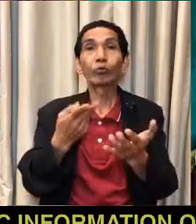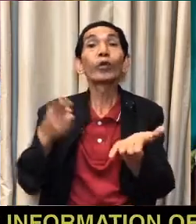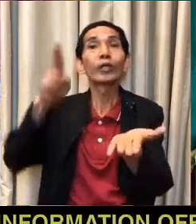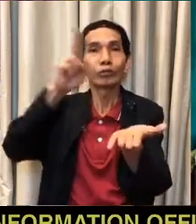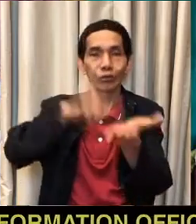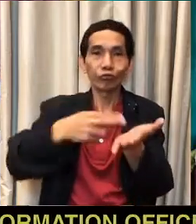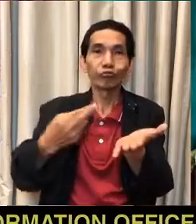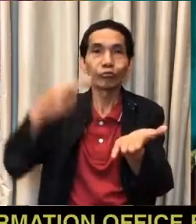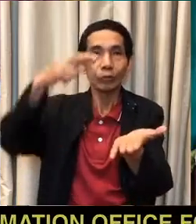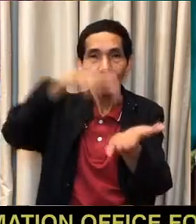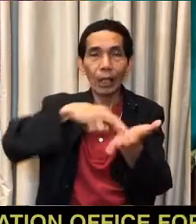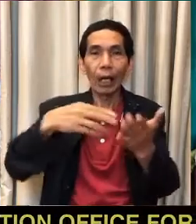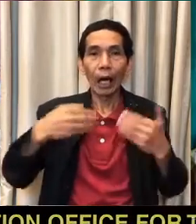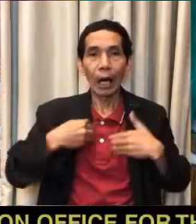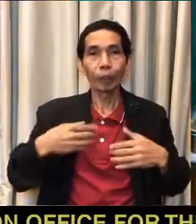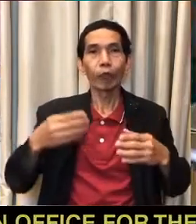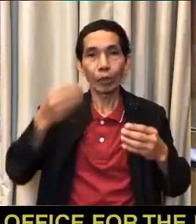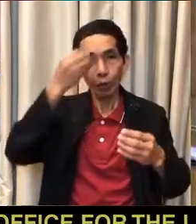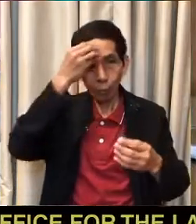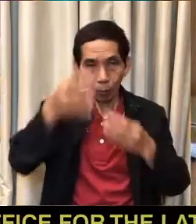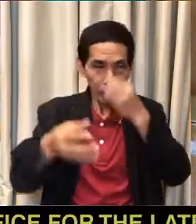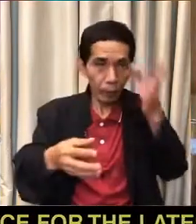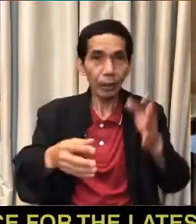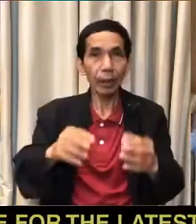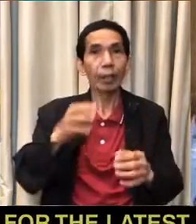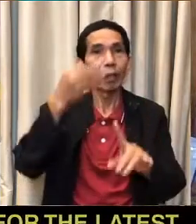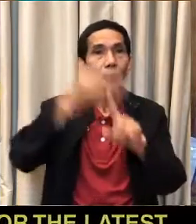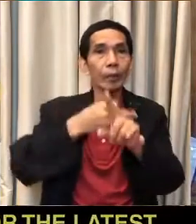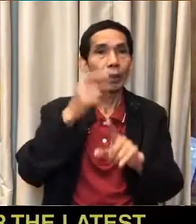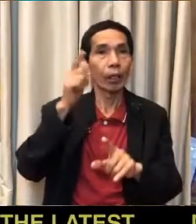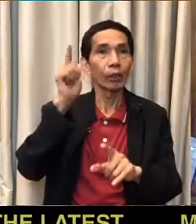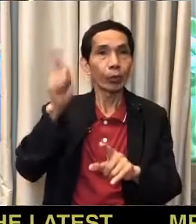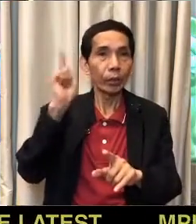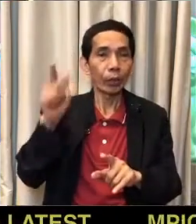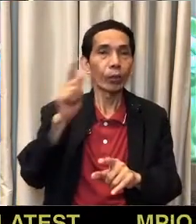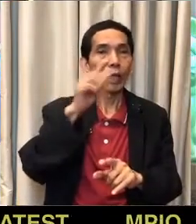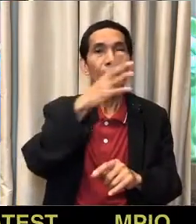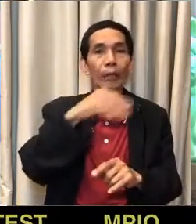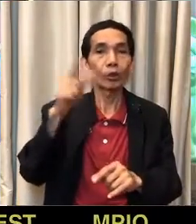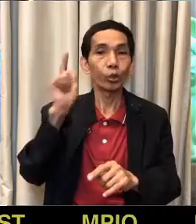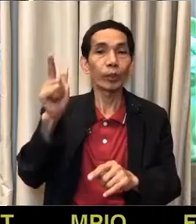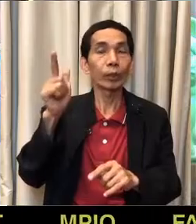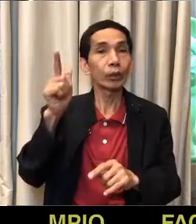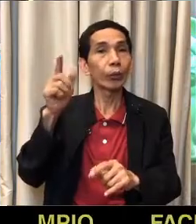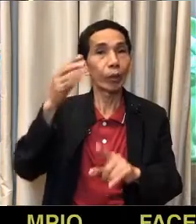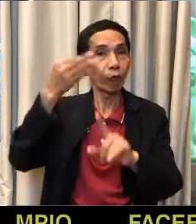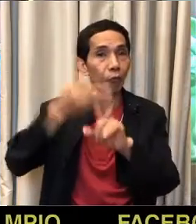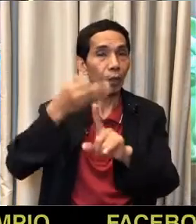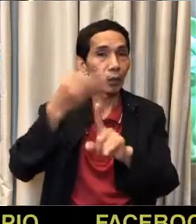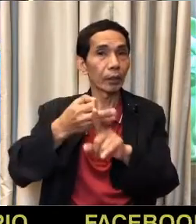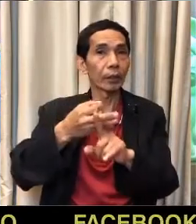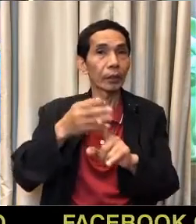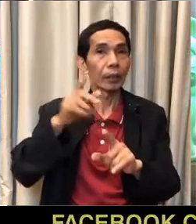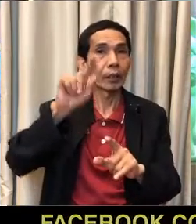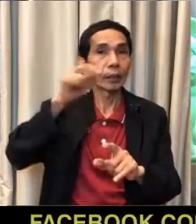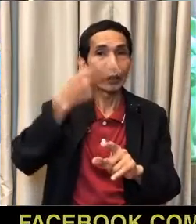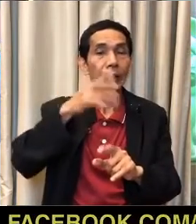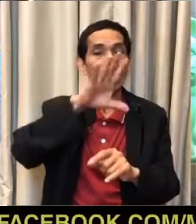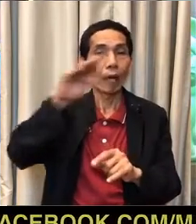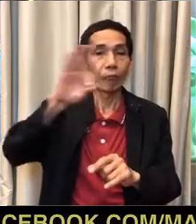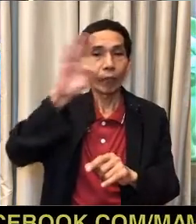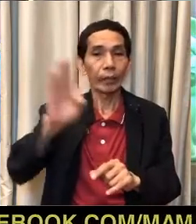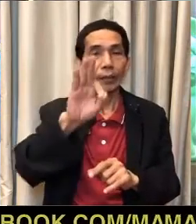kayo. Meron silang panawagan, ha? February 20 at 21. Thursday and